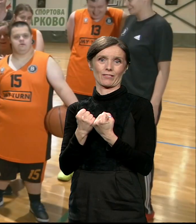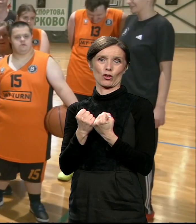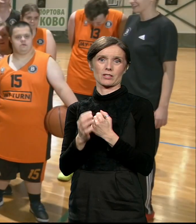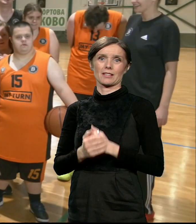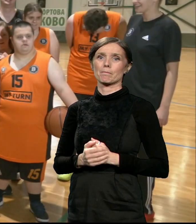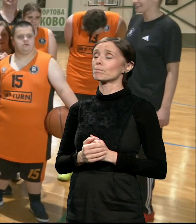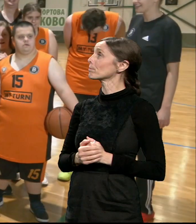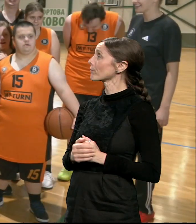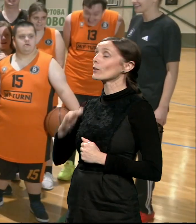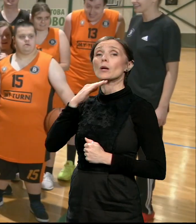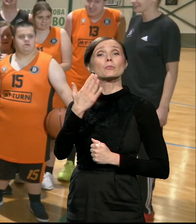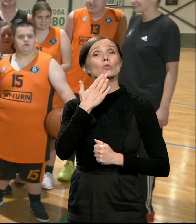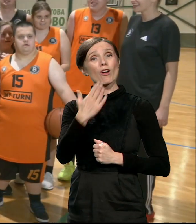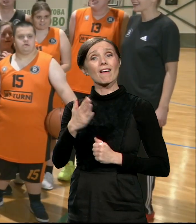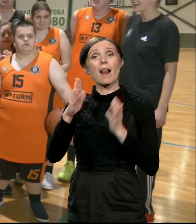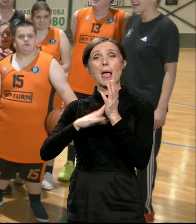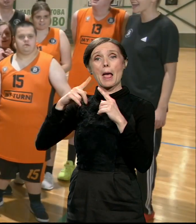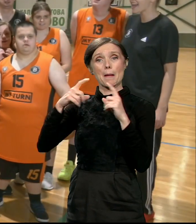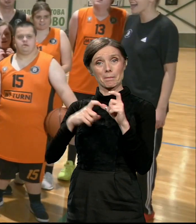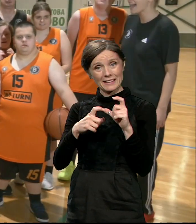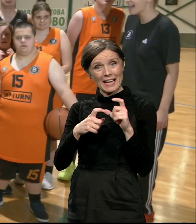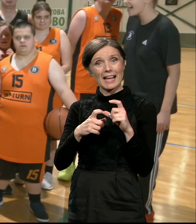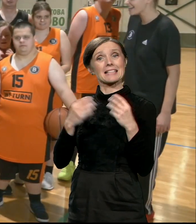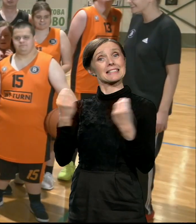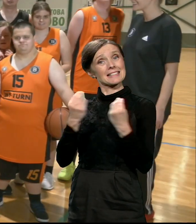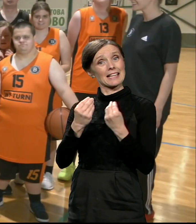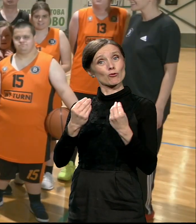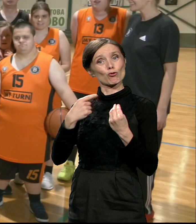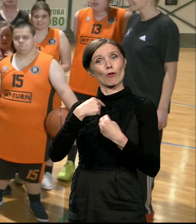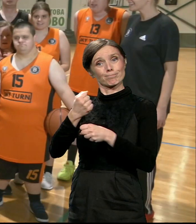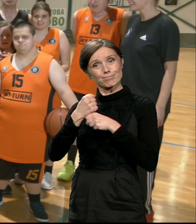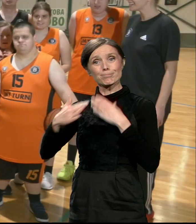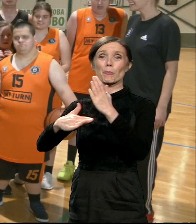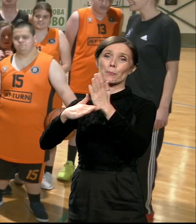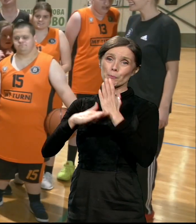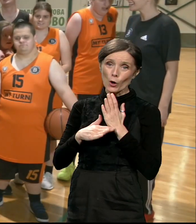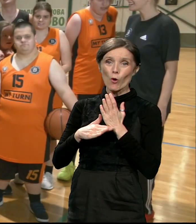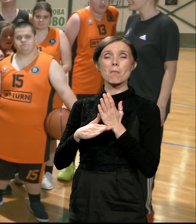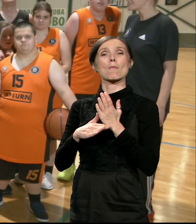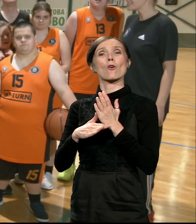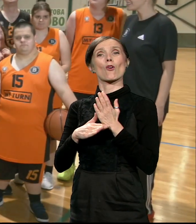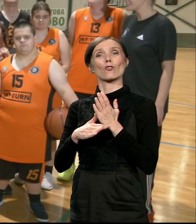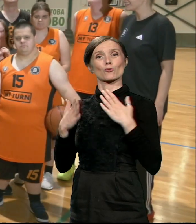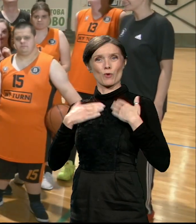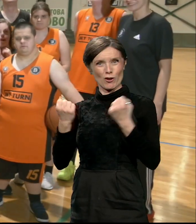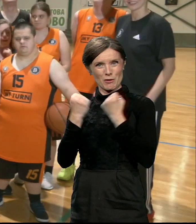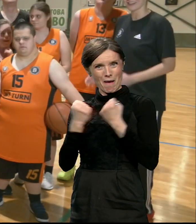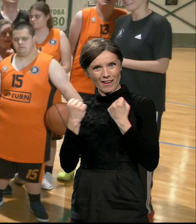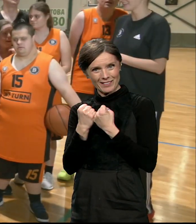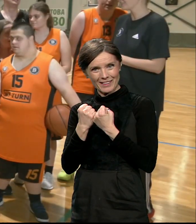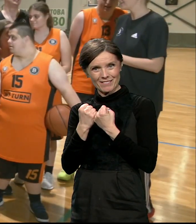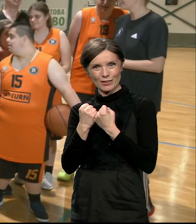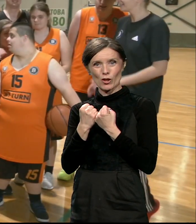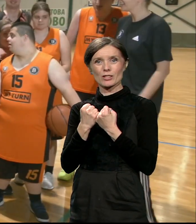Puno hvala RTS-u što nam pomaže u našim aktivnostima.